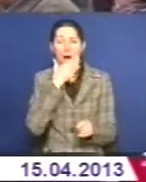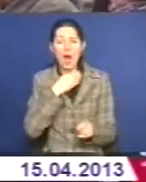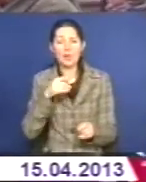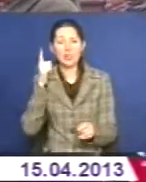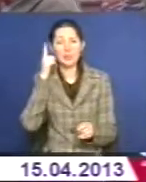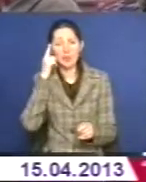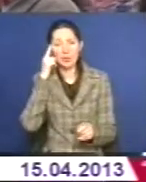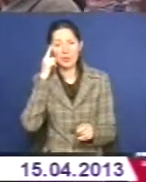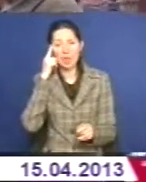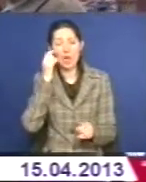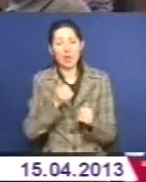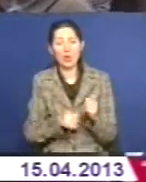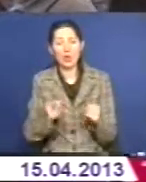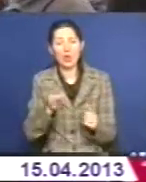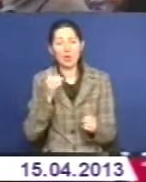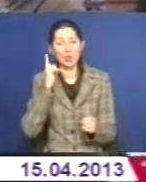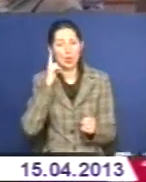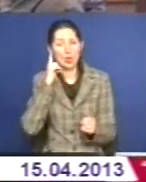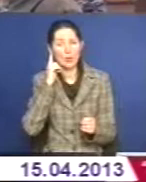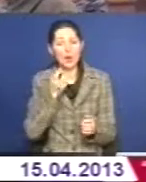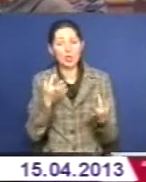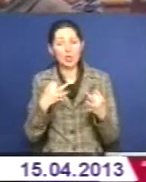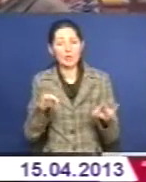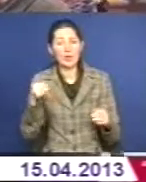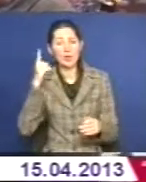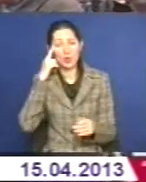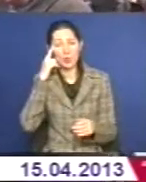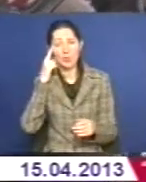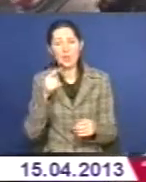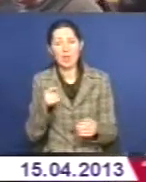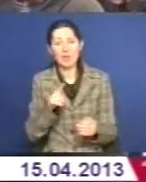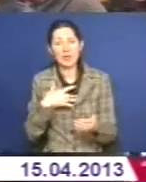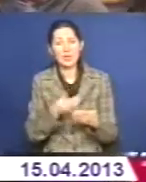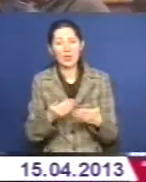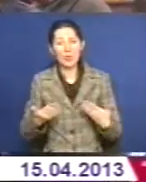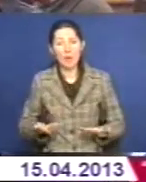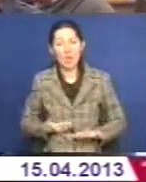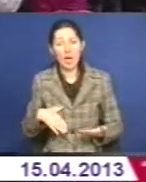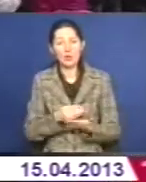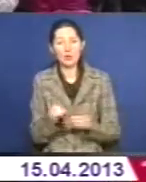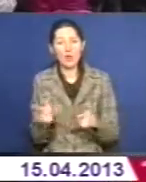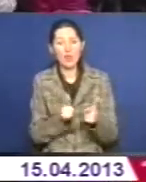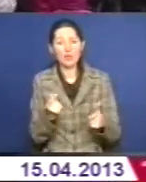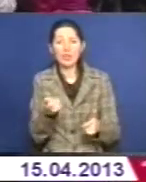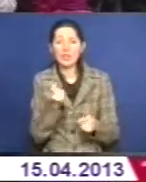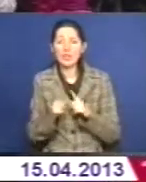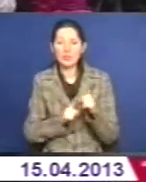чуємо. Вони заставляють задуматися над своїм життям, над своєю поведінкою і трішечки змінитися. Першим